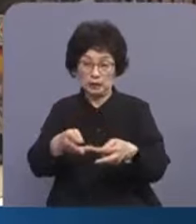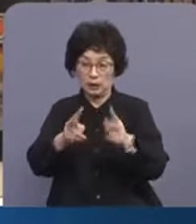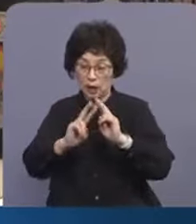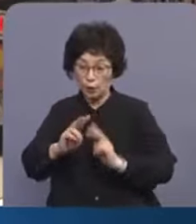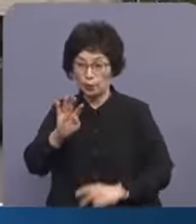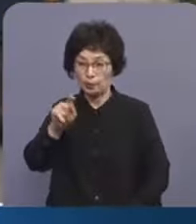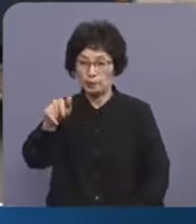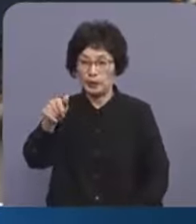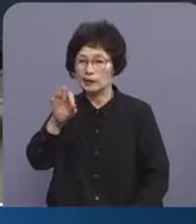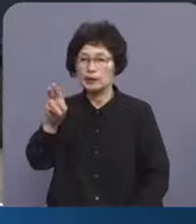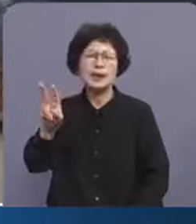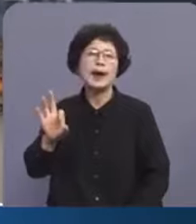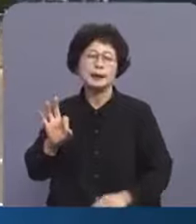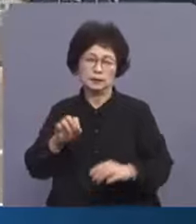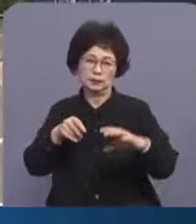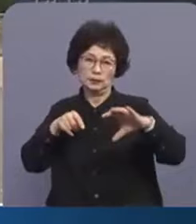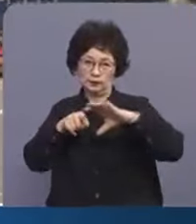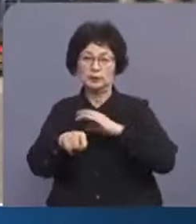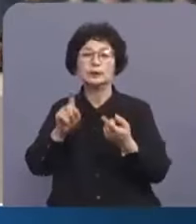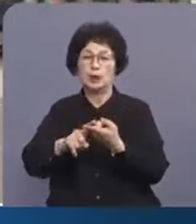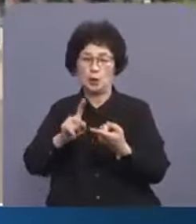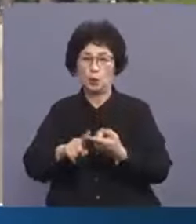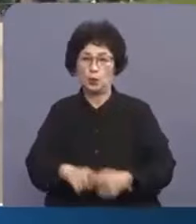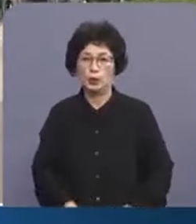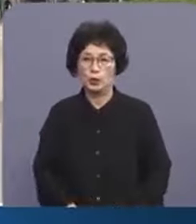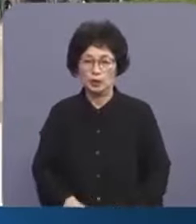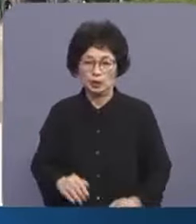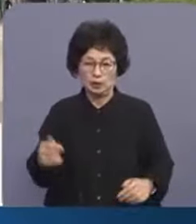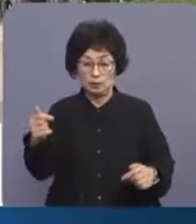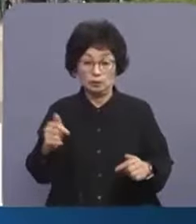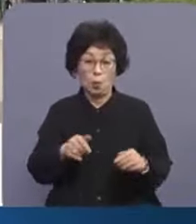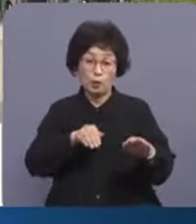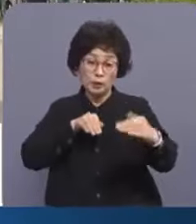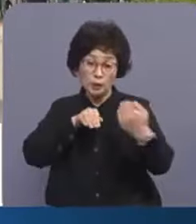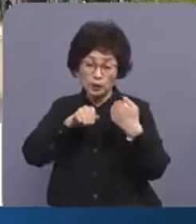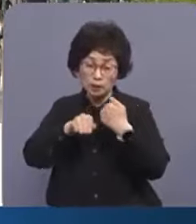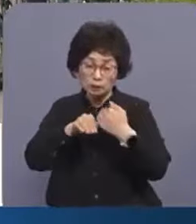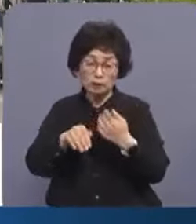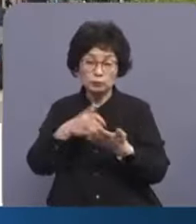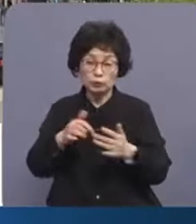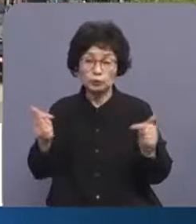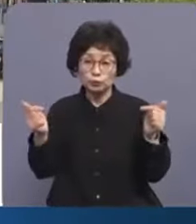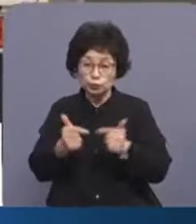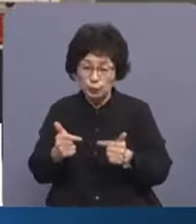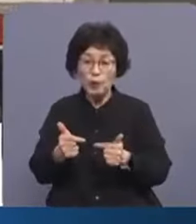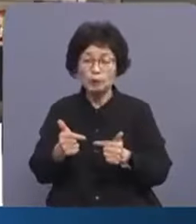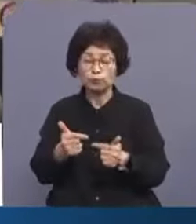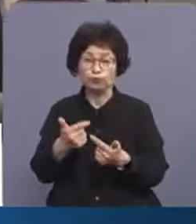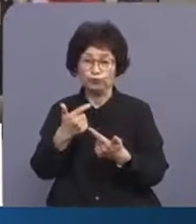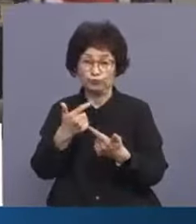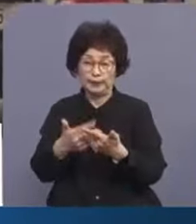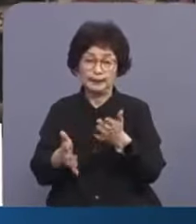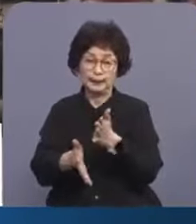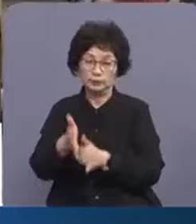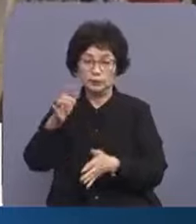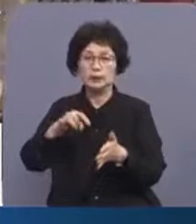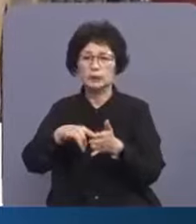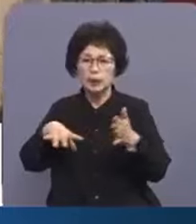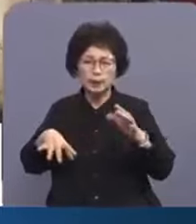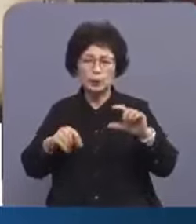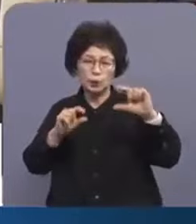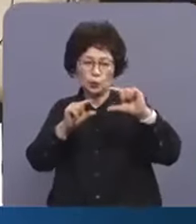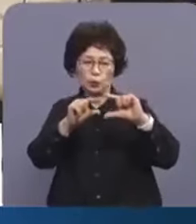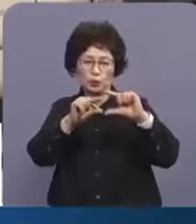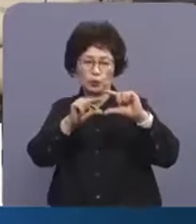적용하고 있는데요 예상보다 통행량이 적을수록이 부산시가 시민 세금으로 민자 사업자에게 보전해 주는